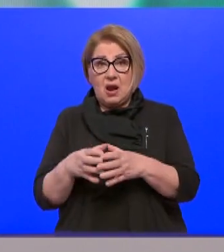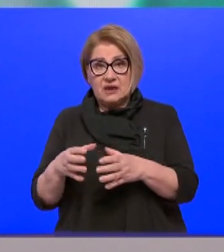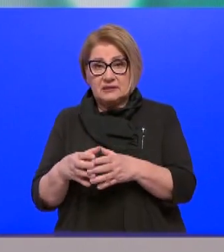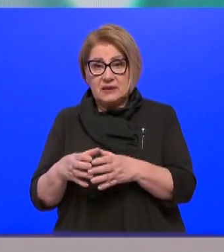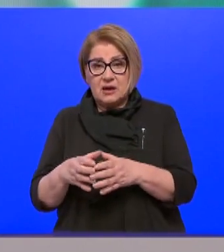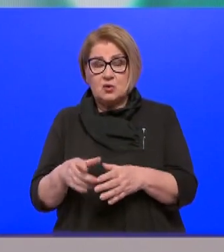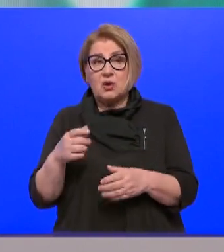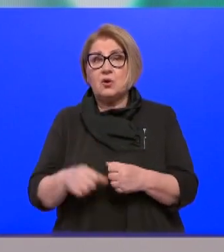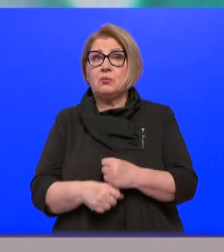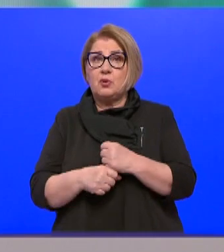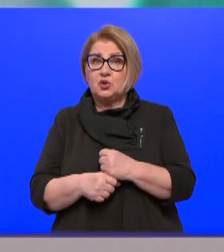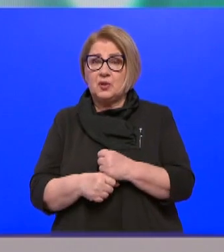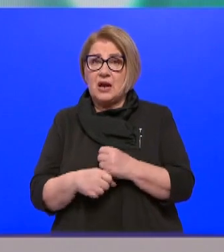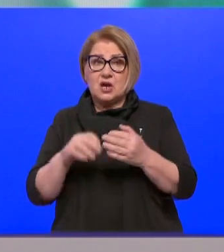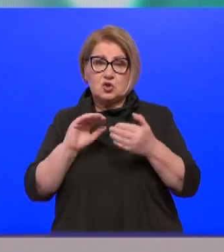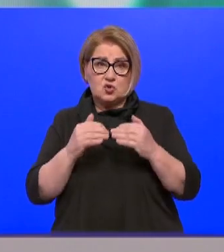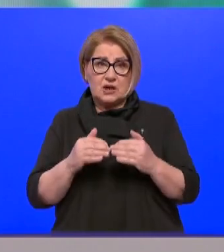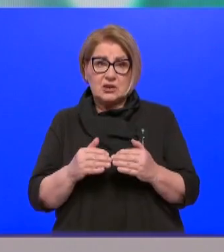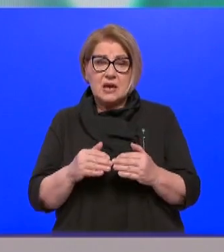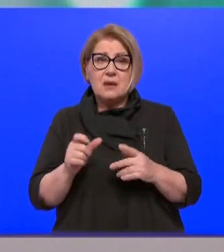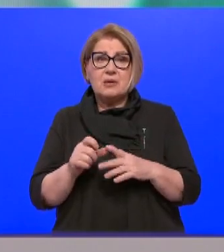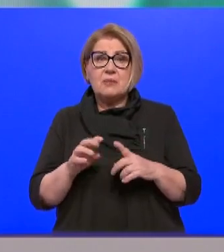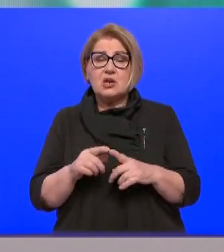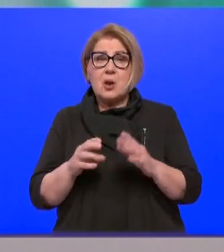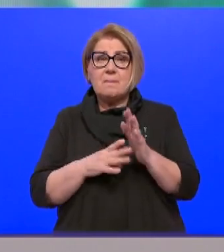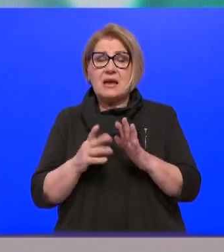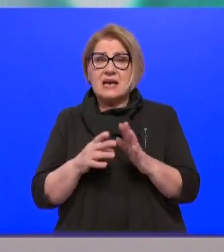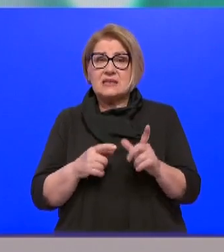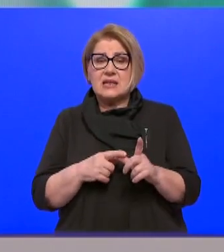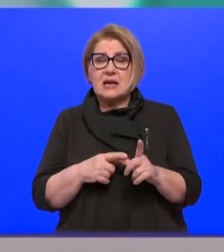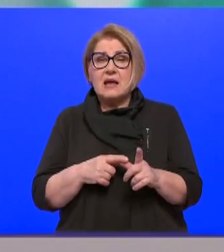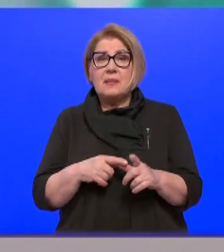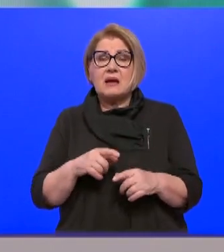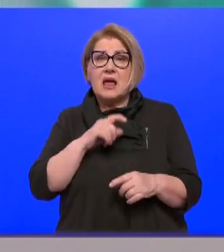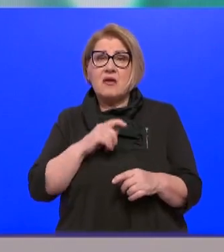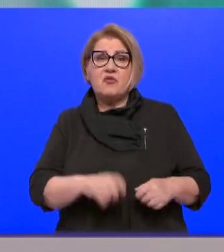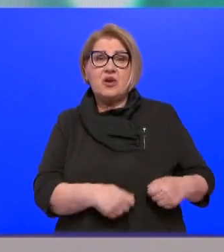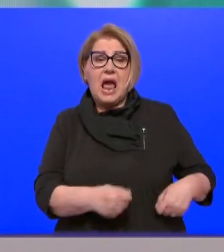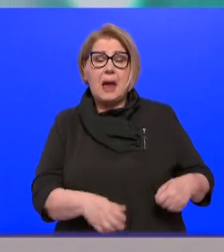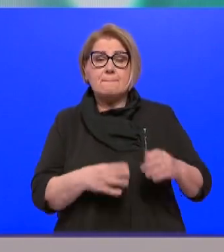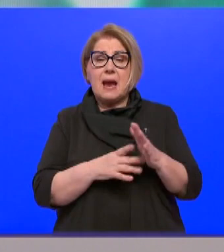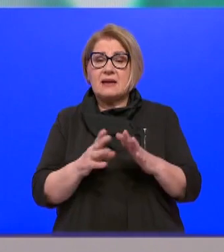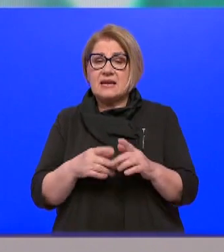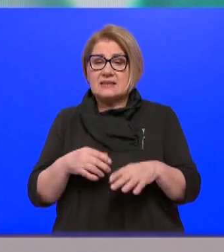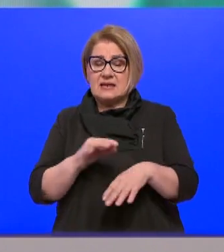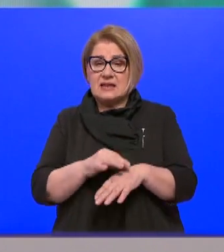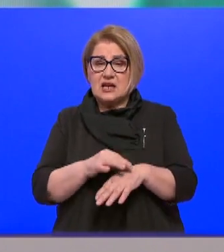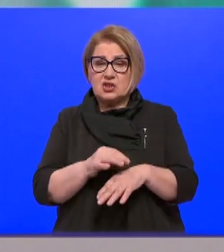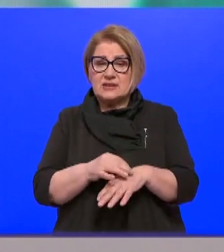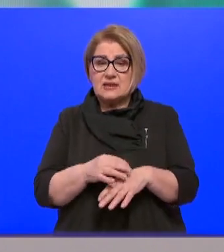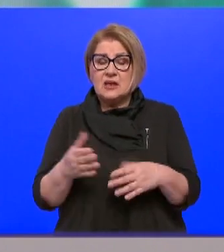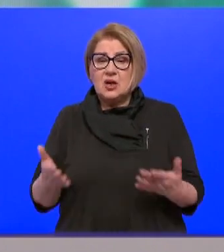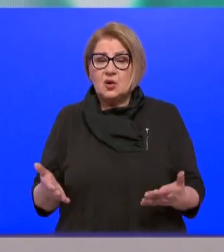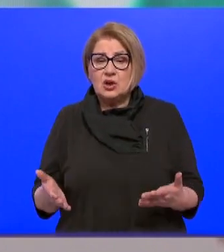potpora dugi niz godina. Surađivao naš pokojni primarius Manestar, fra Zoran kao duhovni savjetnik, naši liječnici koji su tada